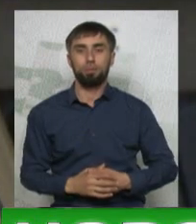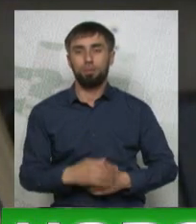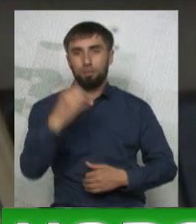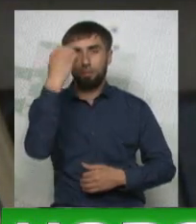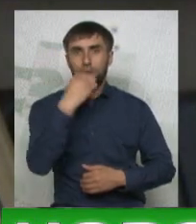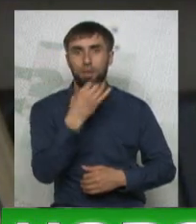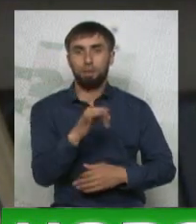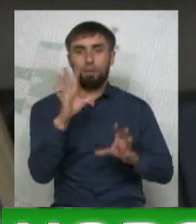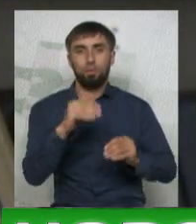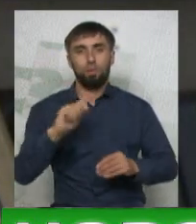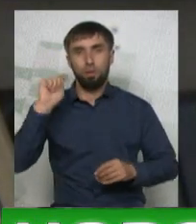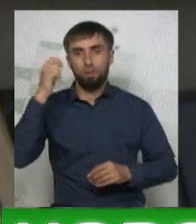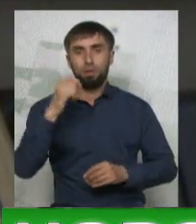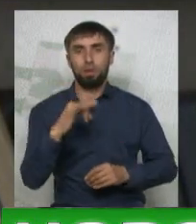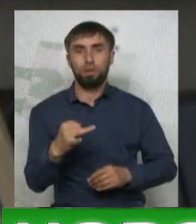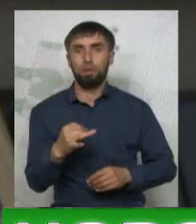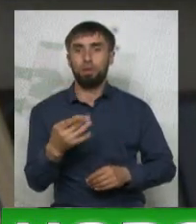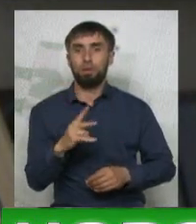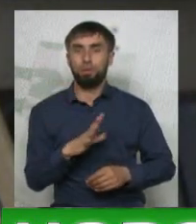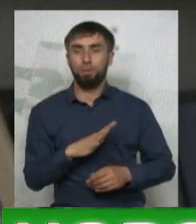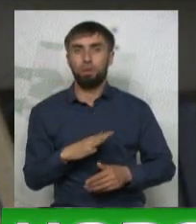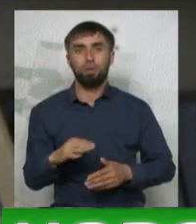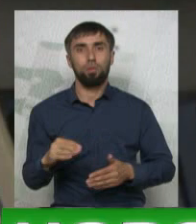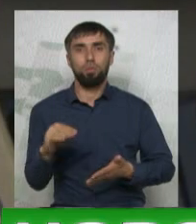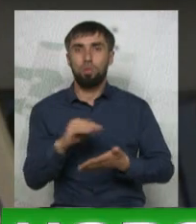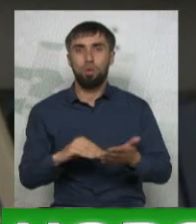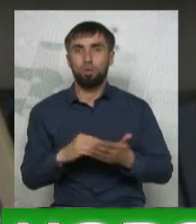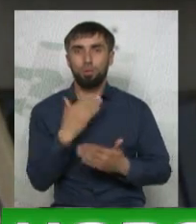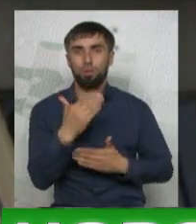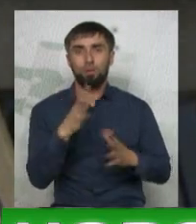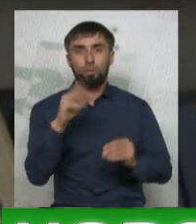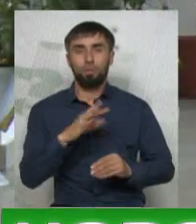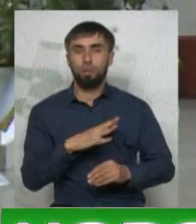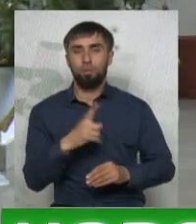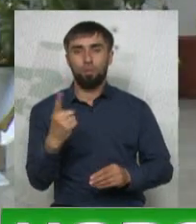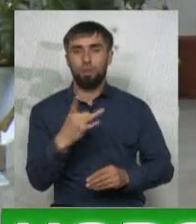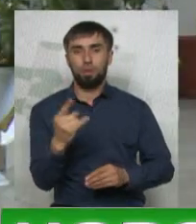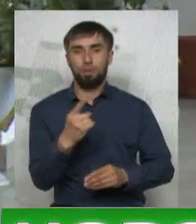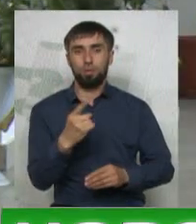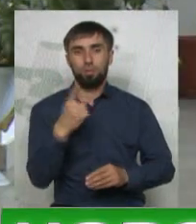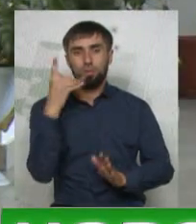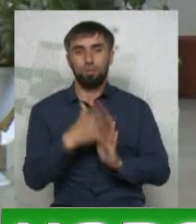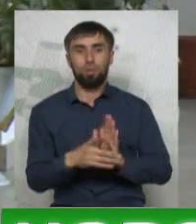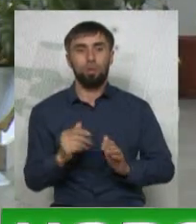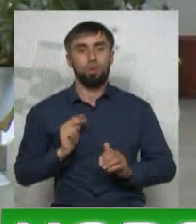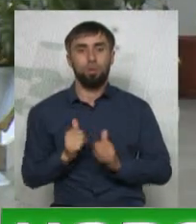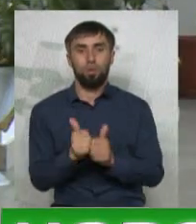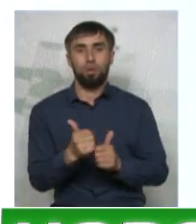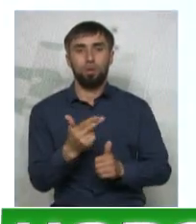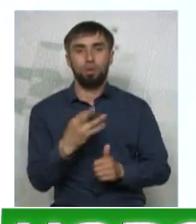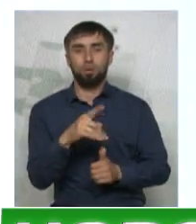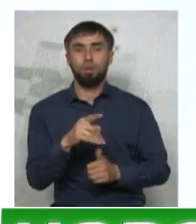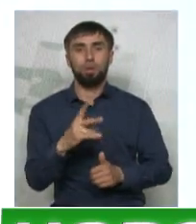Благодаря ей все это запомнилось и не приходилось переспрашивать, было все понятно с первого раза. Коллеги в первую очередь ценят в